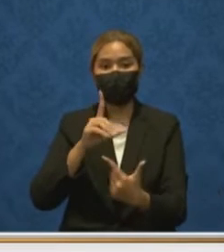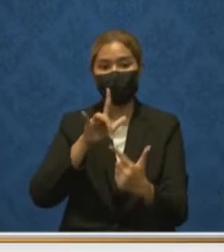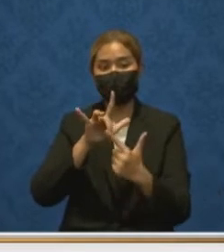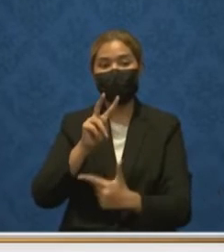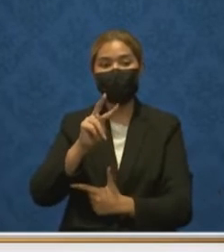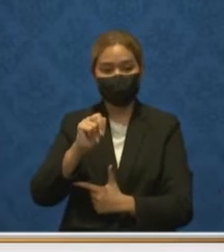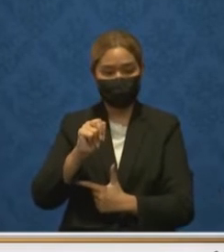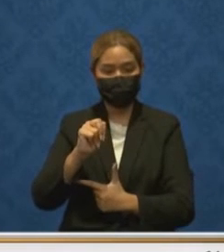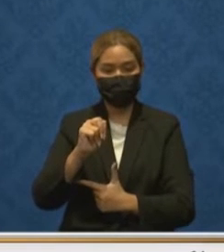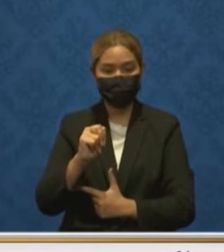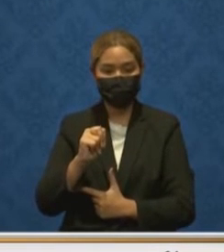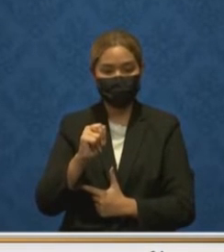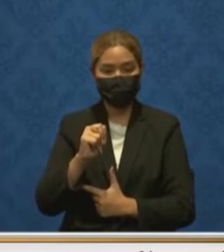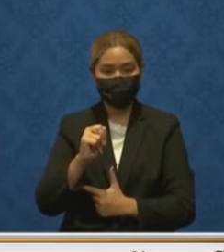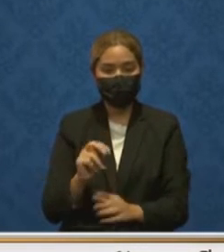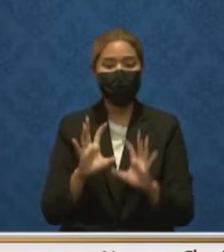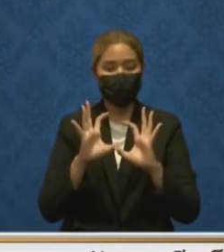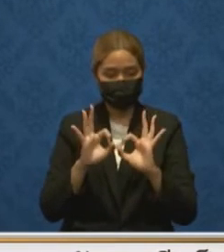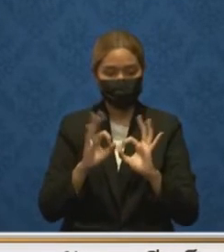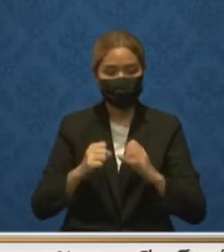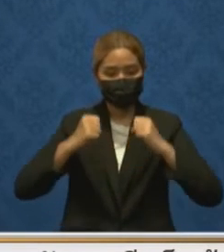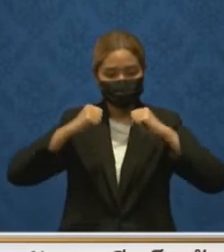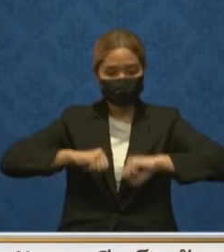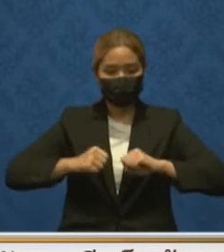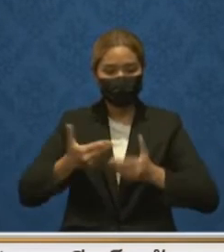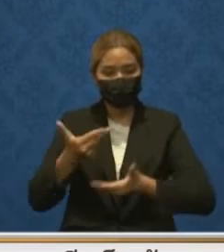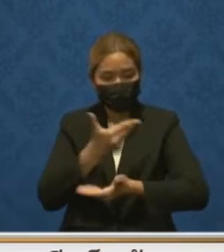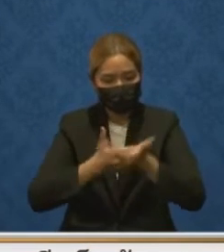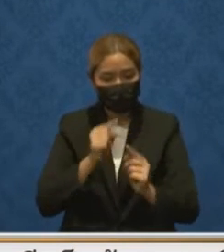ยินดีที่จะเจรจากับฝ่ายไย